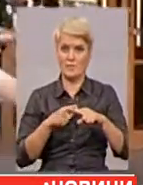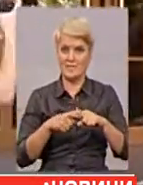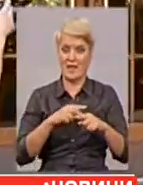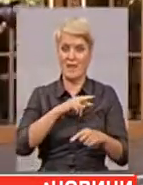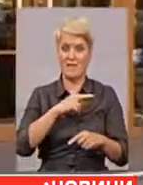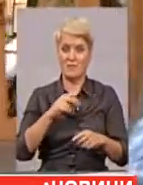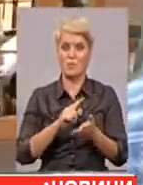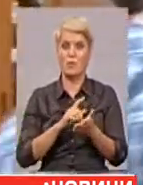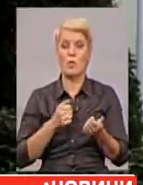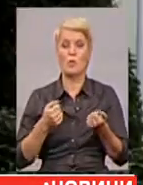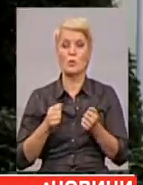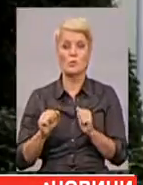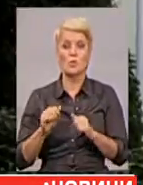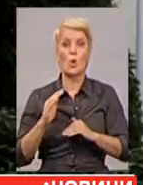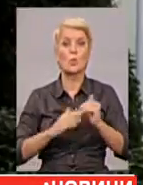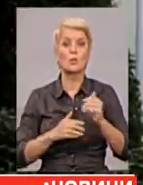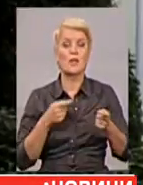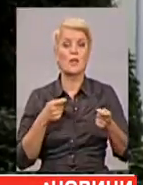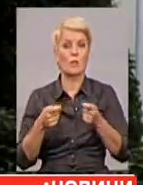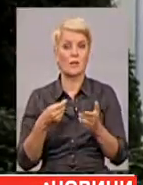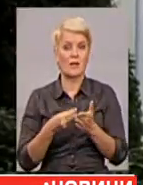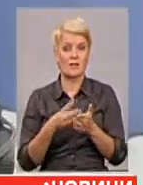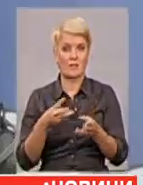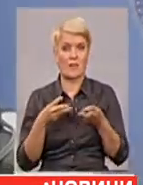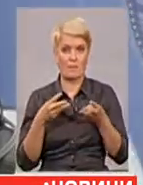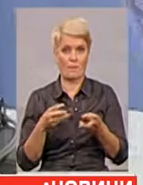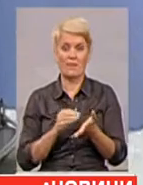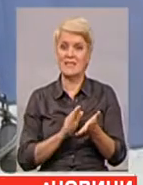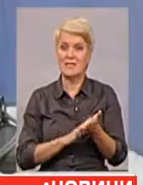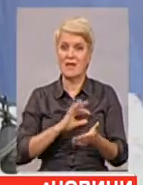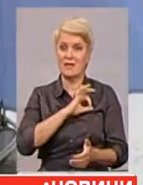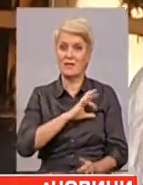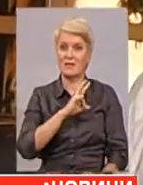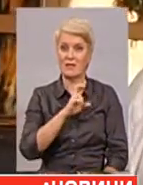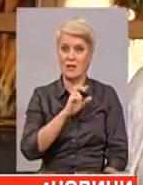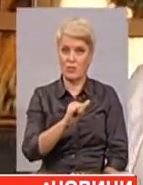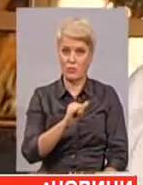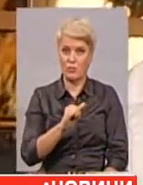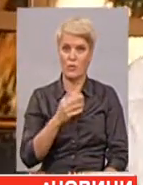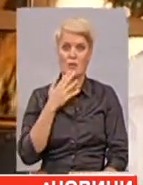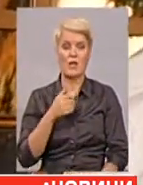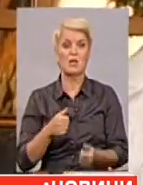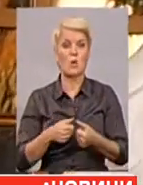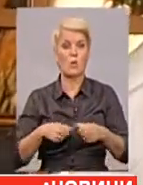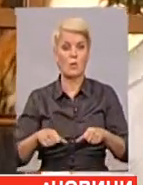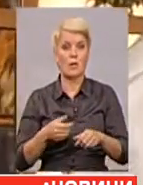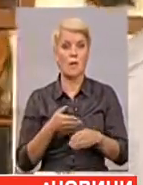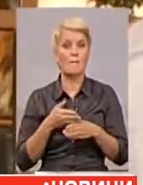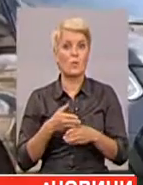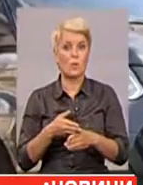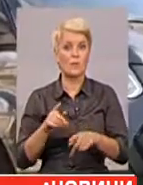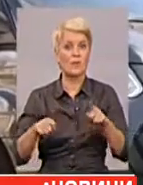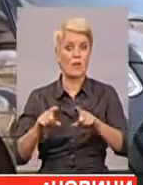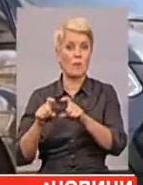ручне регулювання цін на паливо. Однак, за даними детективів НАБУ, дії Нацкомісії допомогли генеруальним